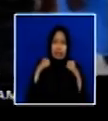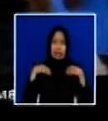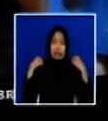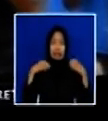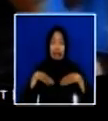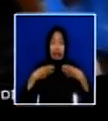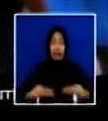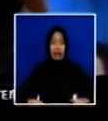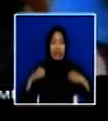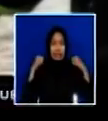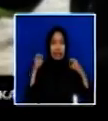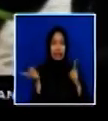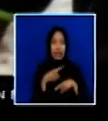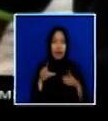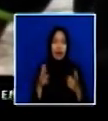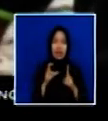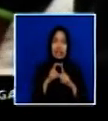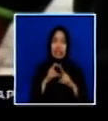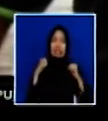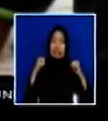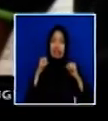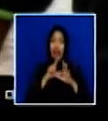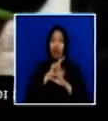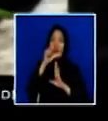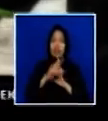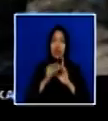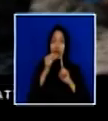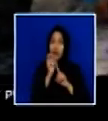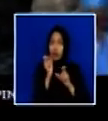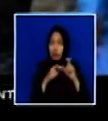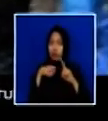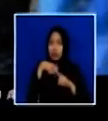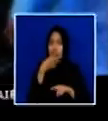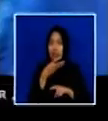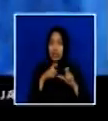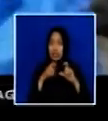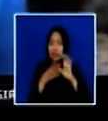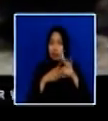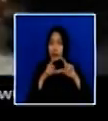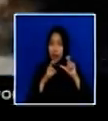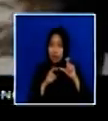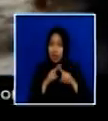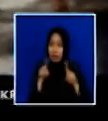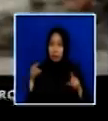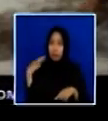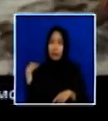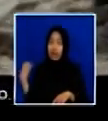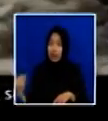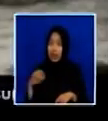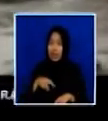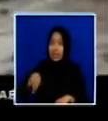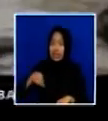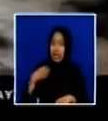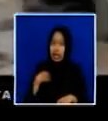ini berasal dari dinas kesehatan kabupaten Lumajang Puskesmas candipuro dan pemerintah Desa mereka sedang melaksanakan program